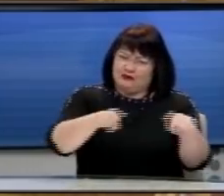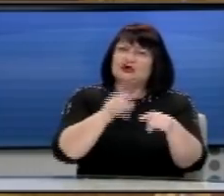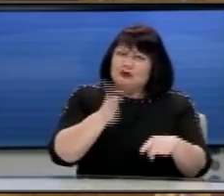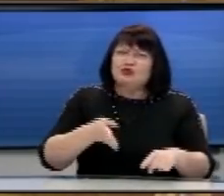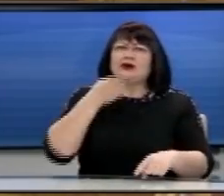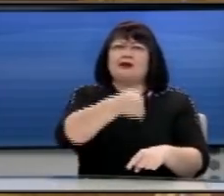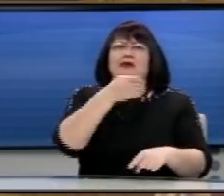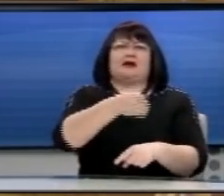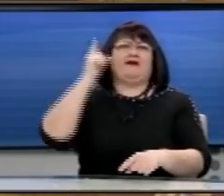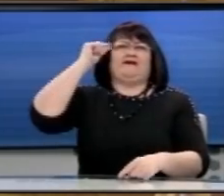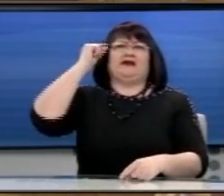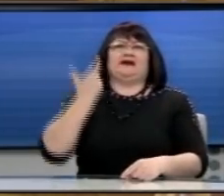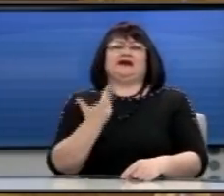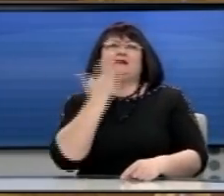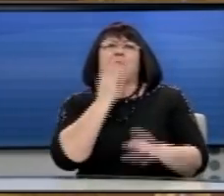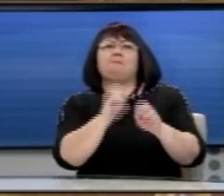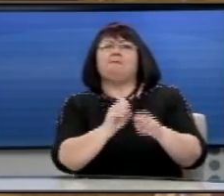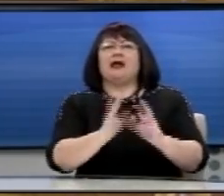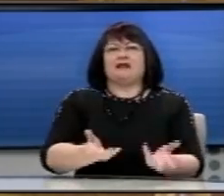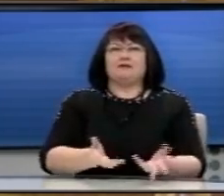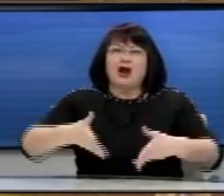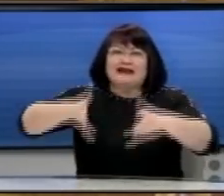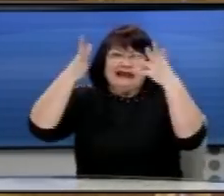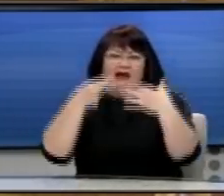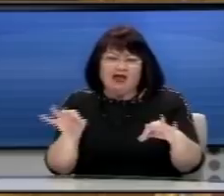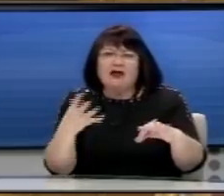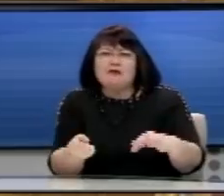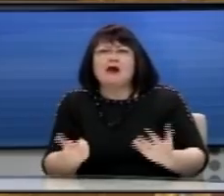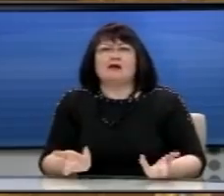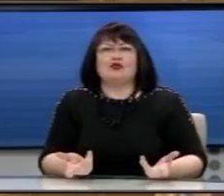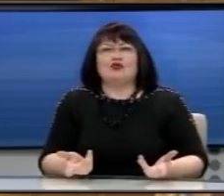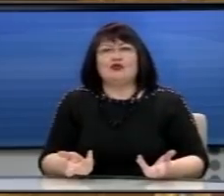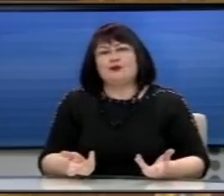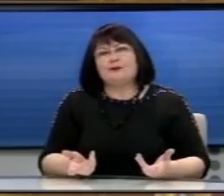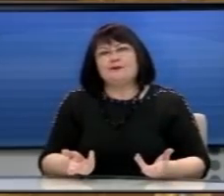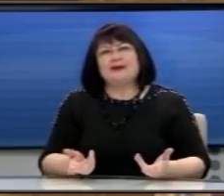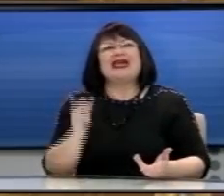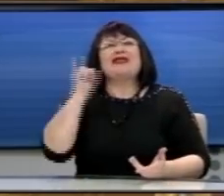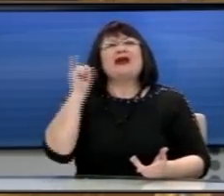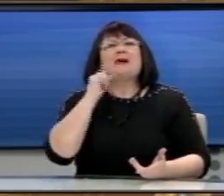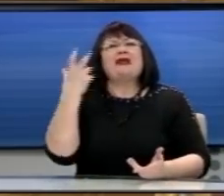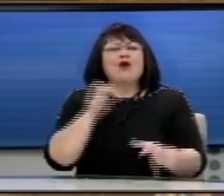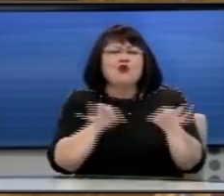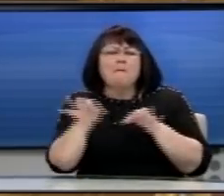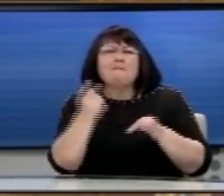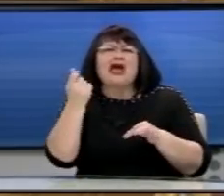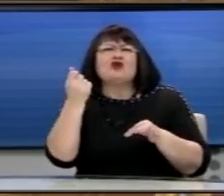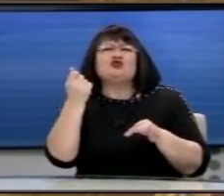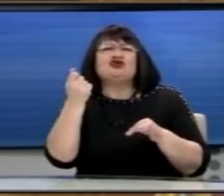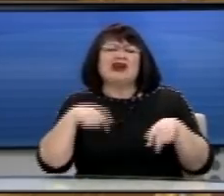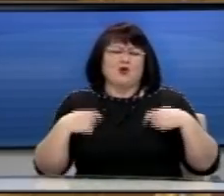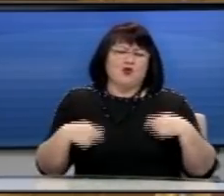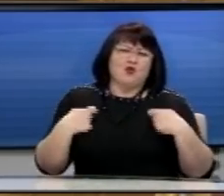θα μπορούσε να καλυφθεί και από την τεράστια ακίνητη περιουσία των ιδρυμάτων που ακόμα και τώρα